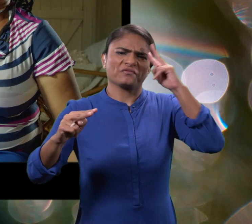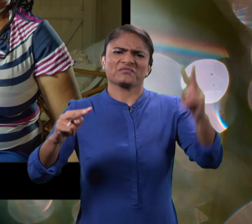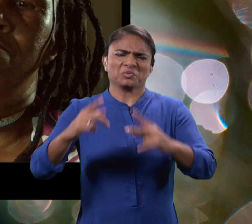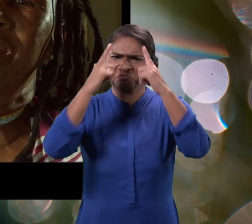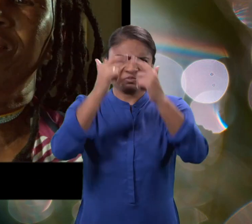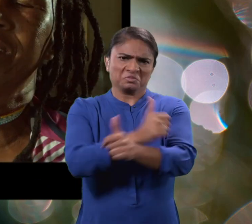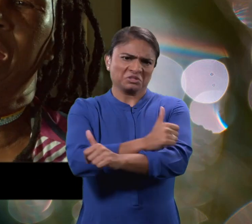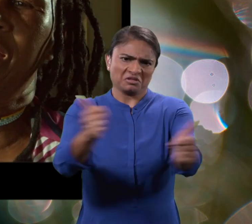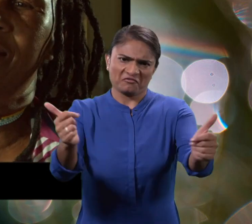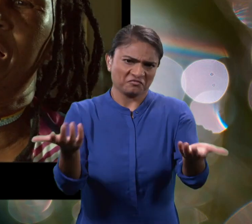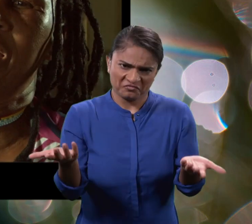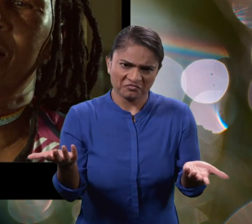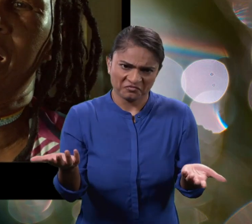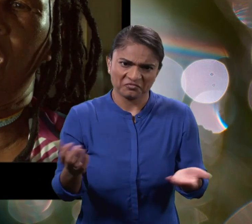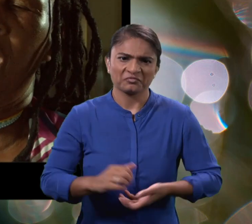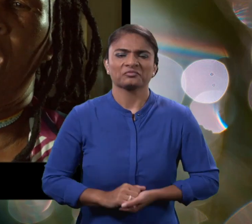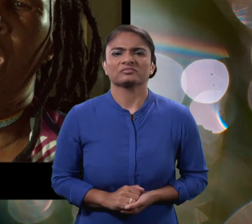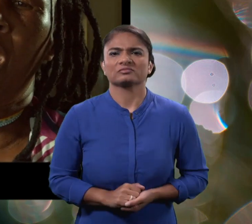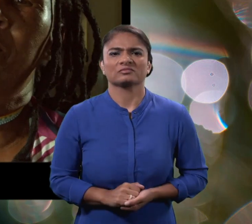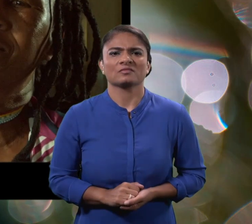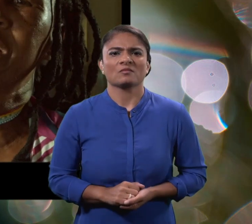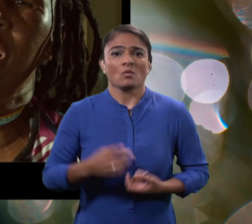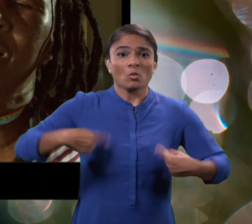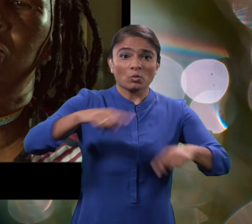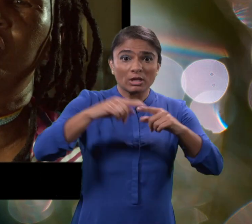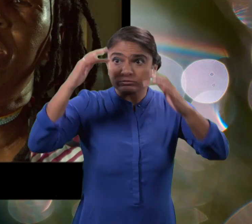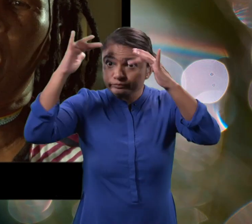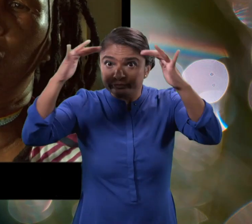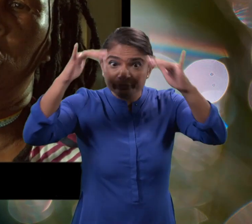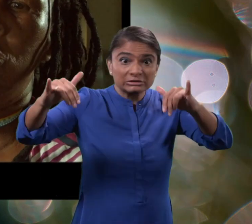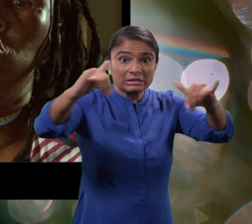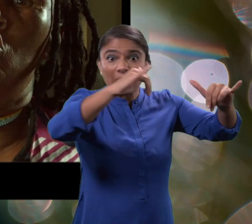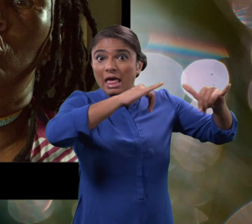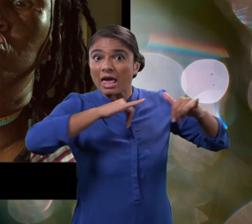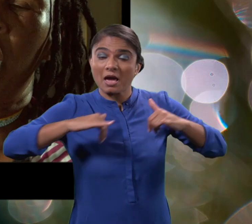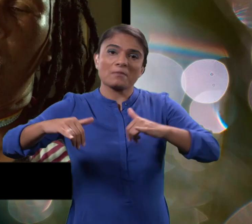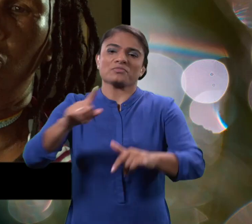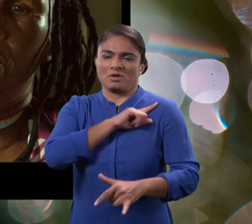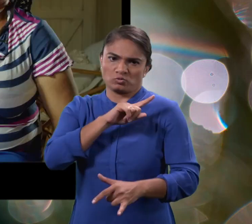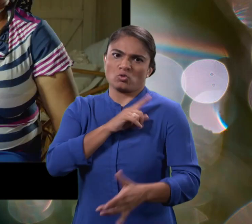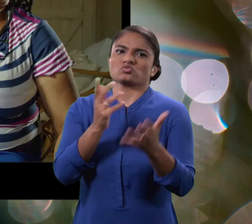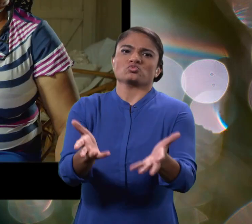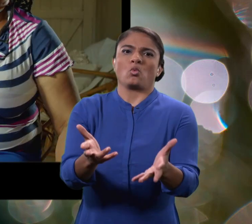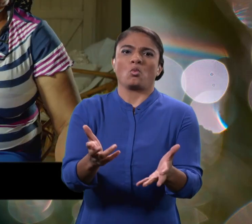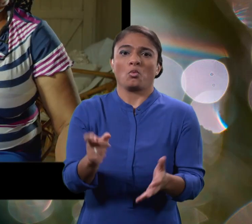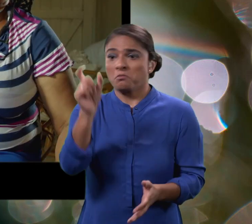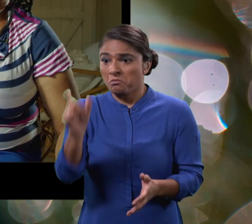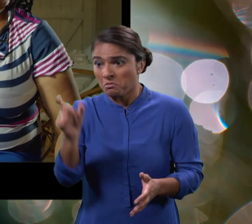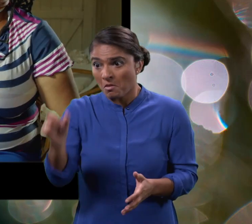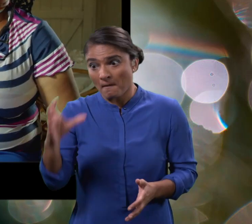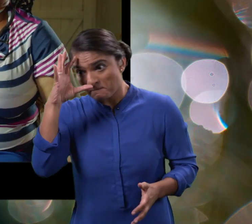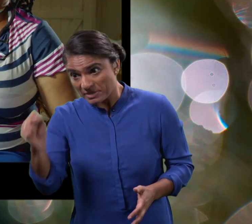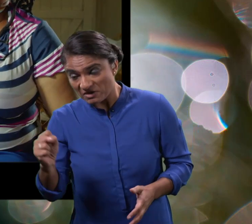abantu bacinga ngendlela, abacinga ngendlela ezifanayo. Yiyo loo nto kunjalo, omnye